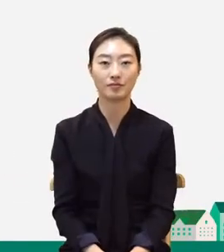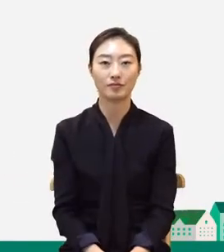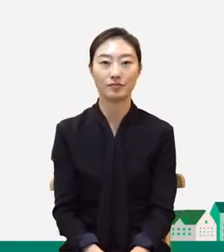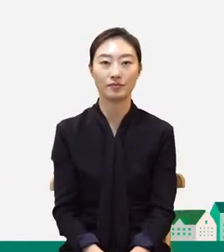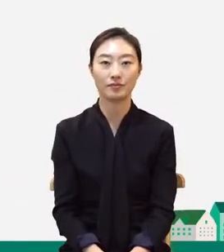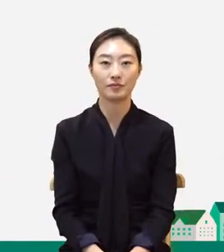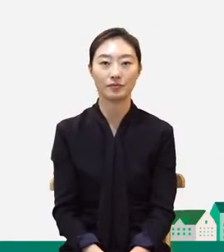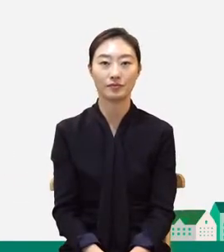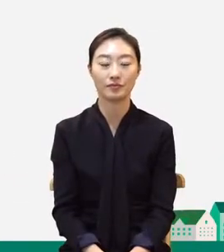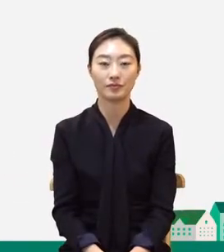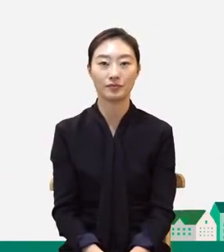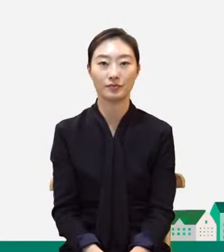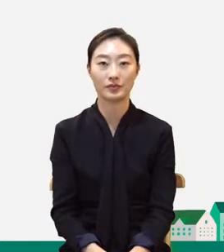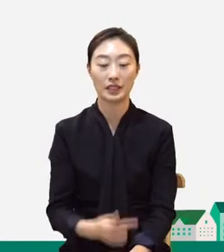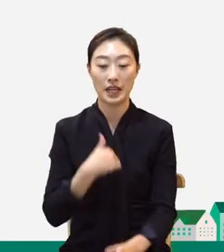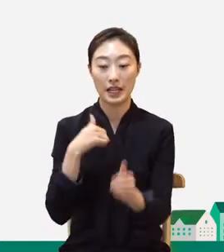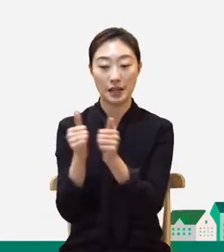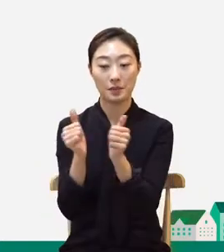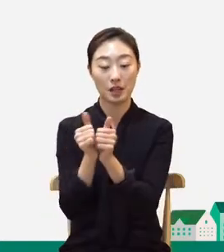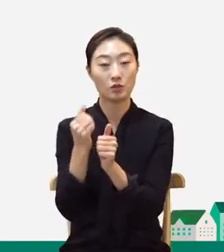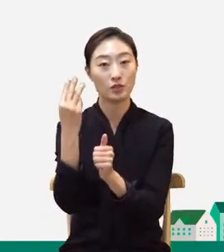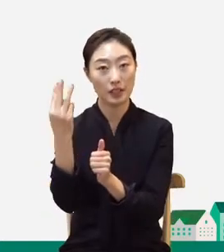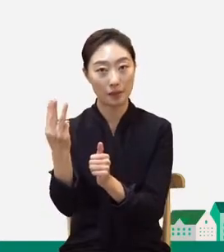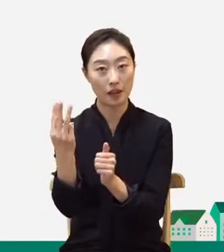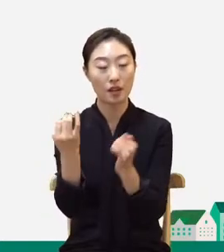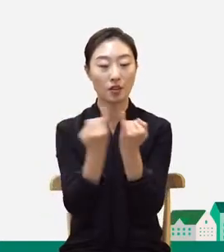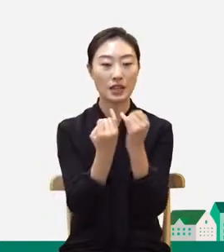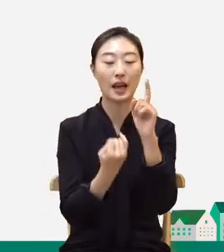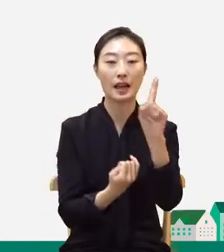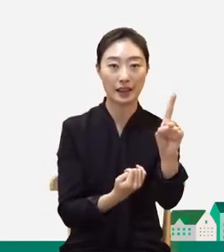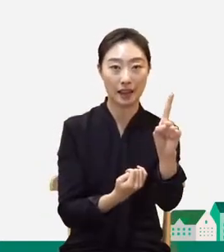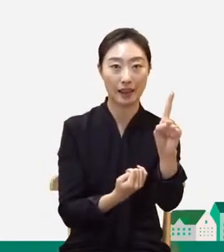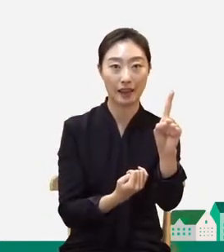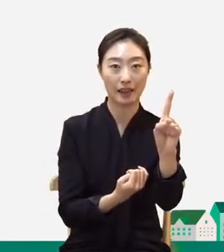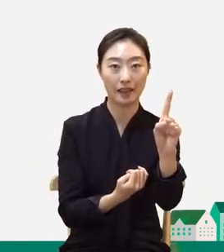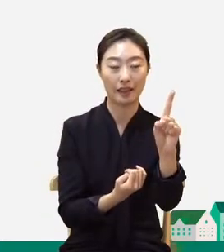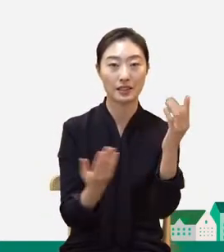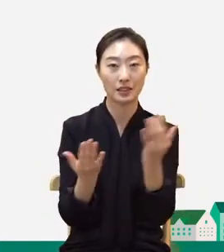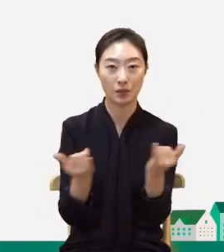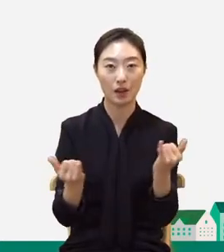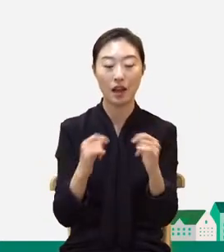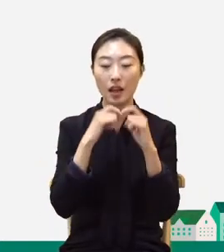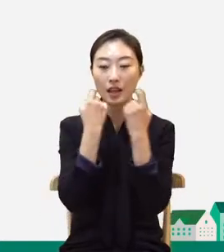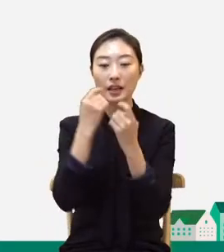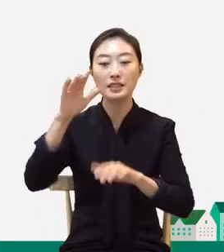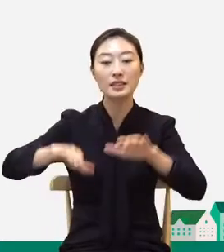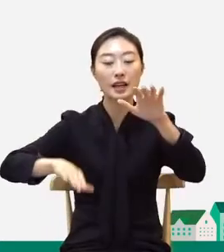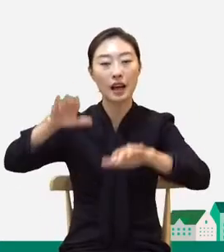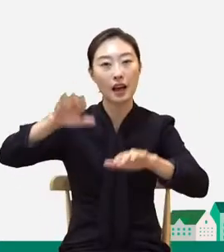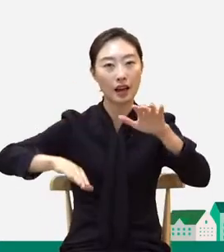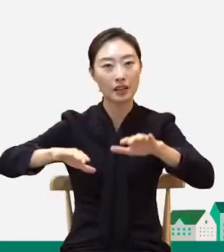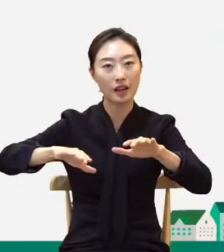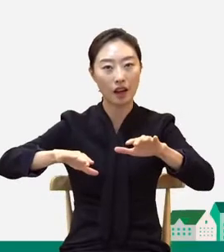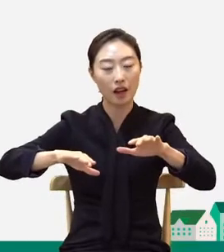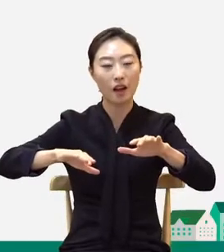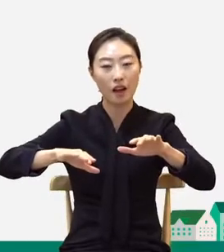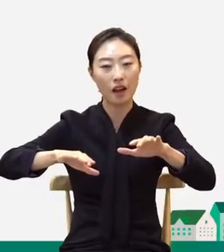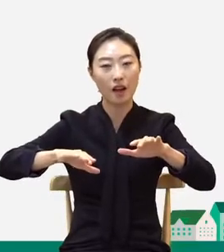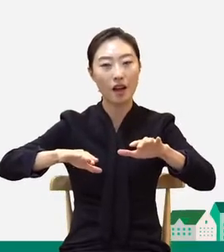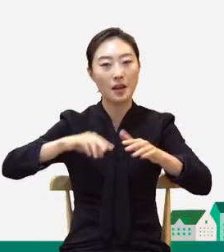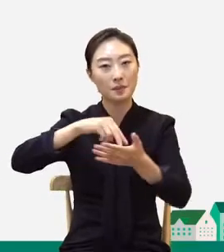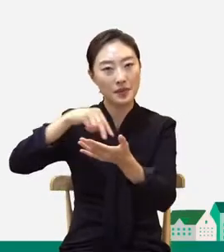동료 지원가입니다. 저희는 남자분이 세 분 계시고 여자분이 한 분 계신데요. 개인차로 인해서 회원과의 사이에서도